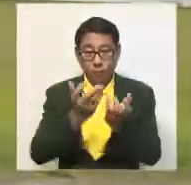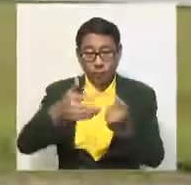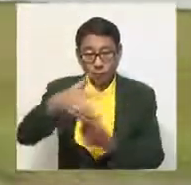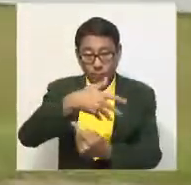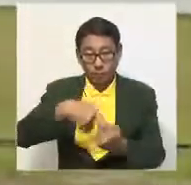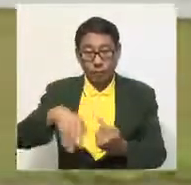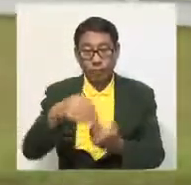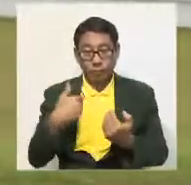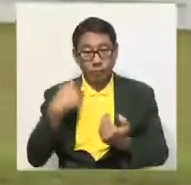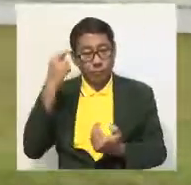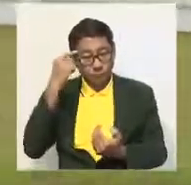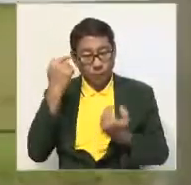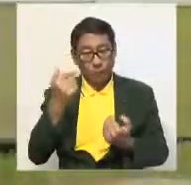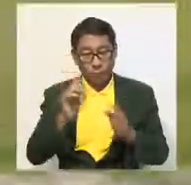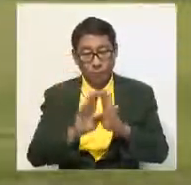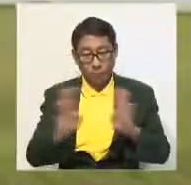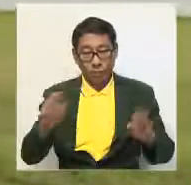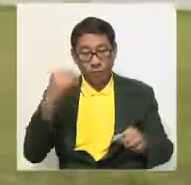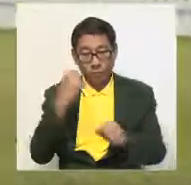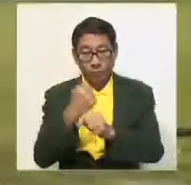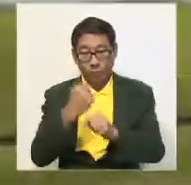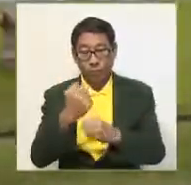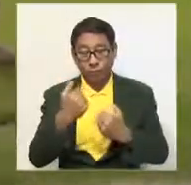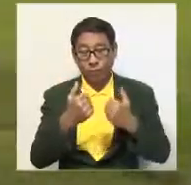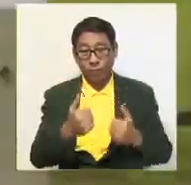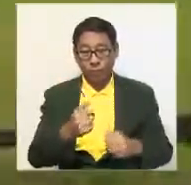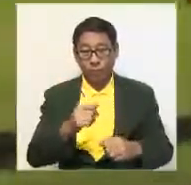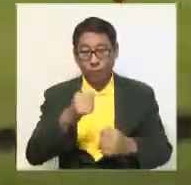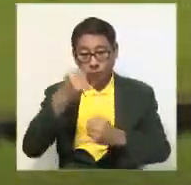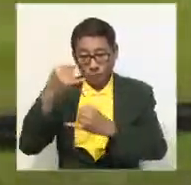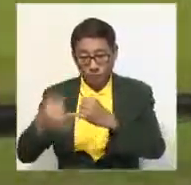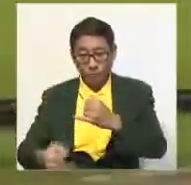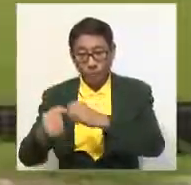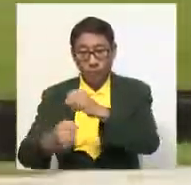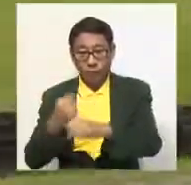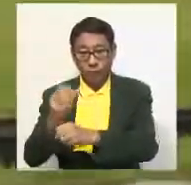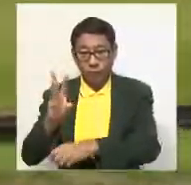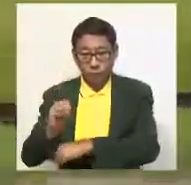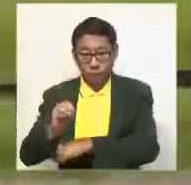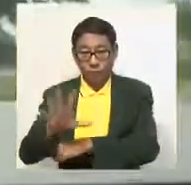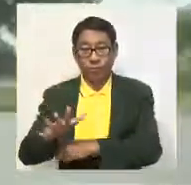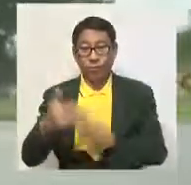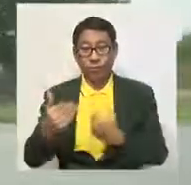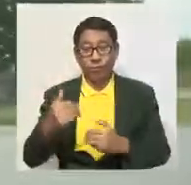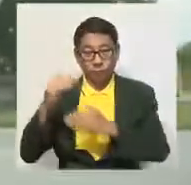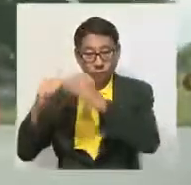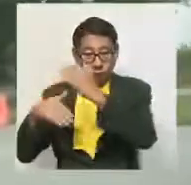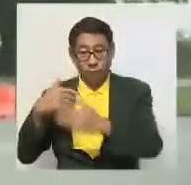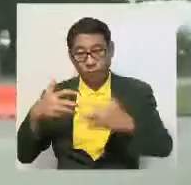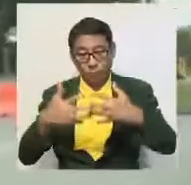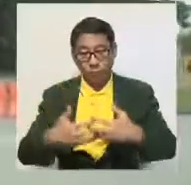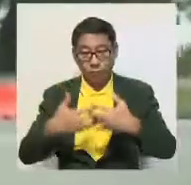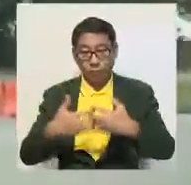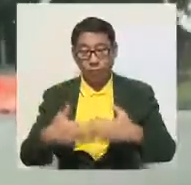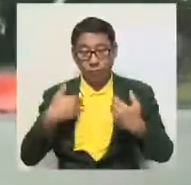วดล้อมคาดว่าจะมีการเปิดการดำเนินการได้ช่วงปลายปี2565และจะเดินหน้าพัฒนานิคมอุ